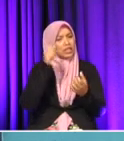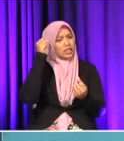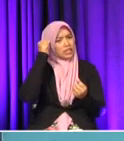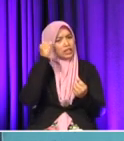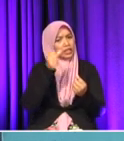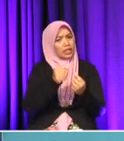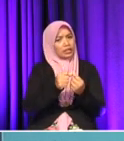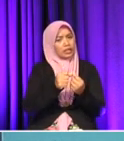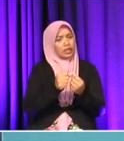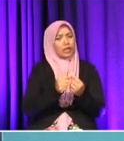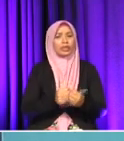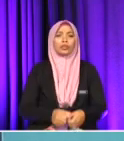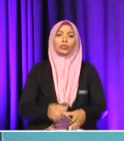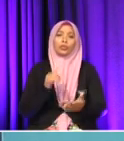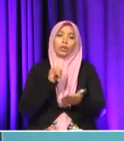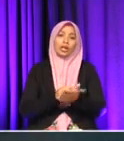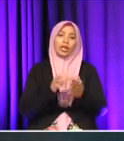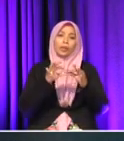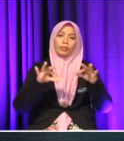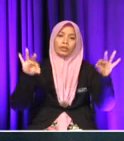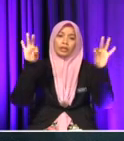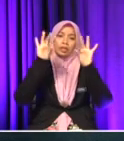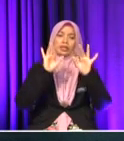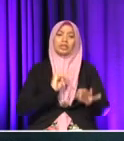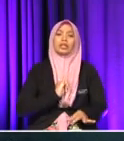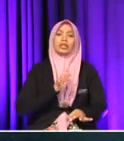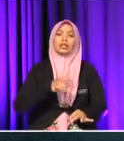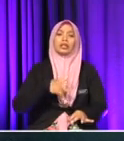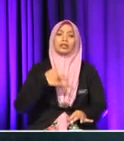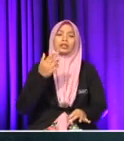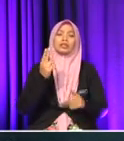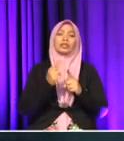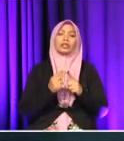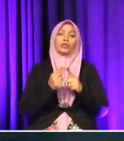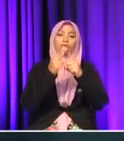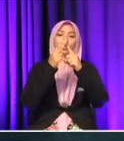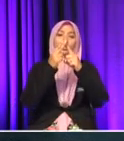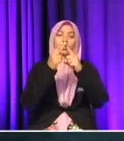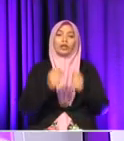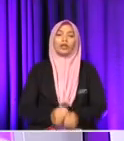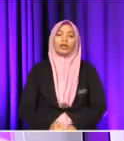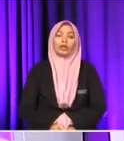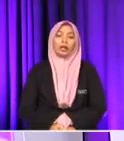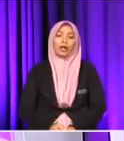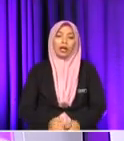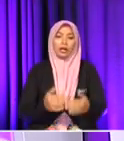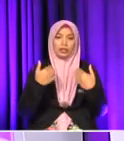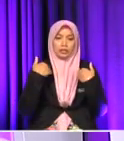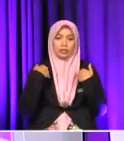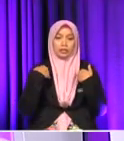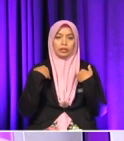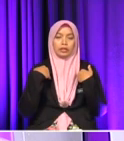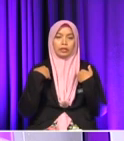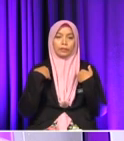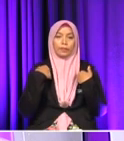semestinya mereka bentuk logo Saya rasa unik juga seperti kita perhatikan dislike ya Ada Michael dan juga Magic